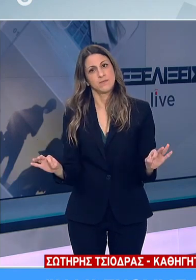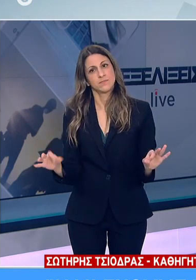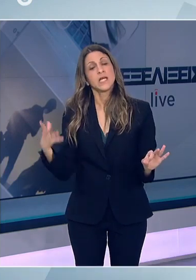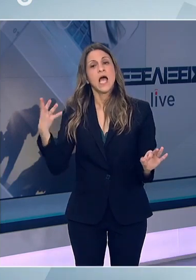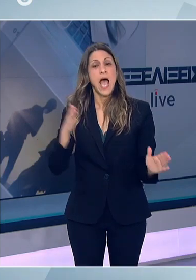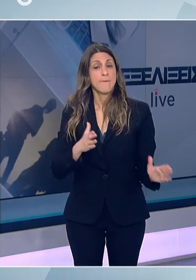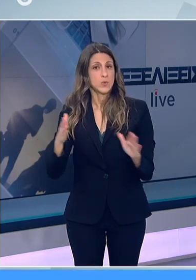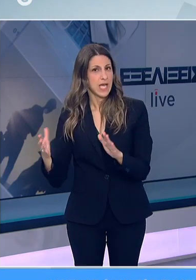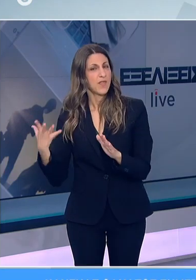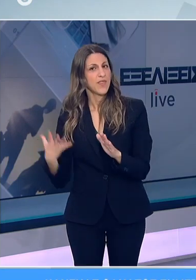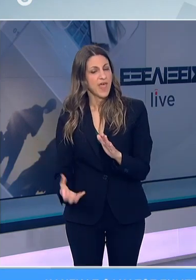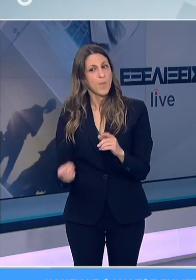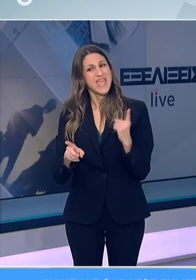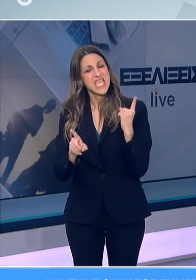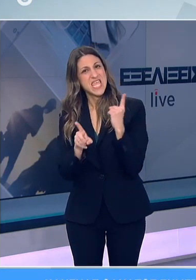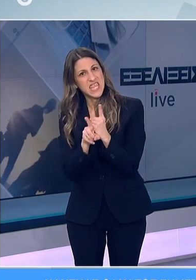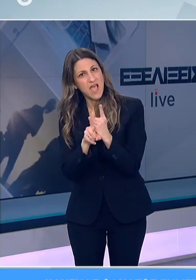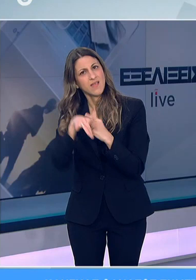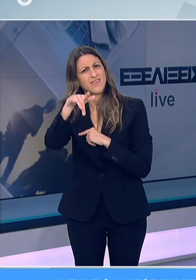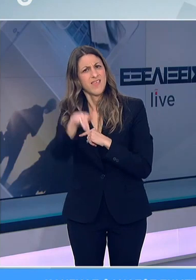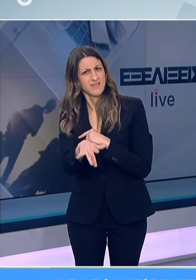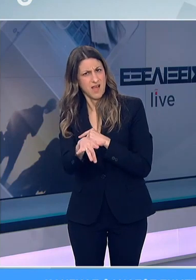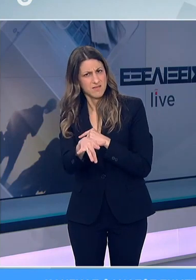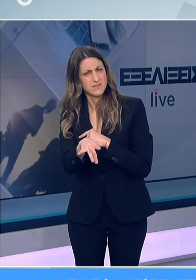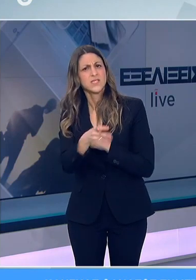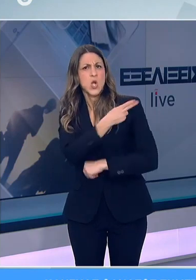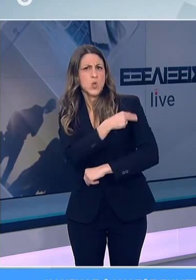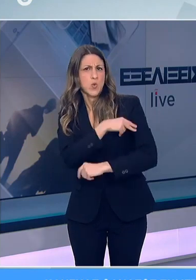οι οποίες θα λειτουργούν συνέχεια αποκλειστικά για τον COVID.